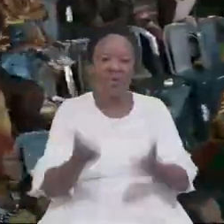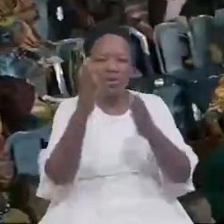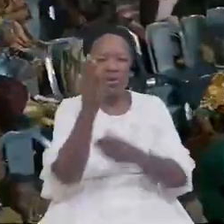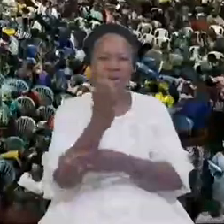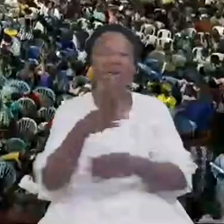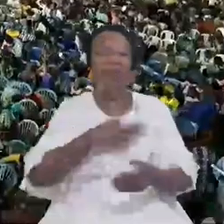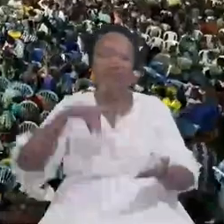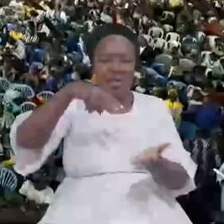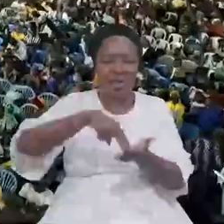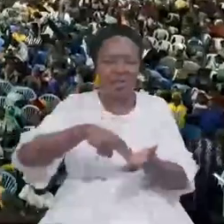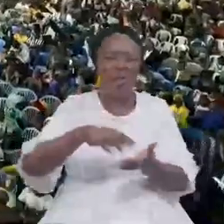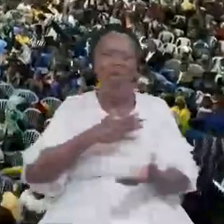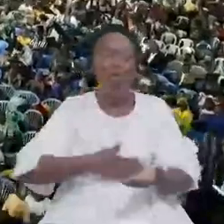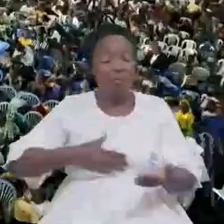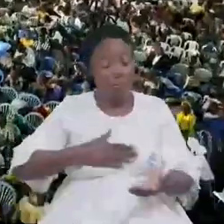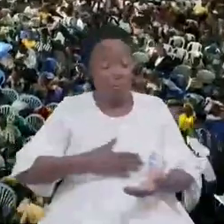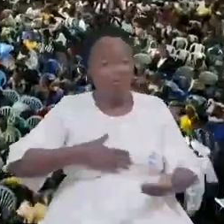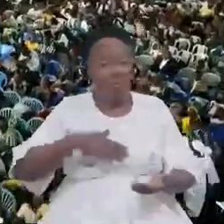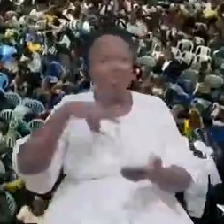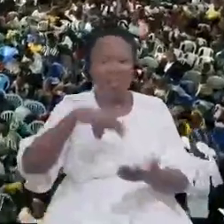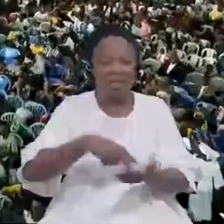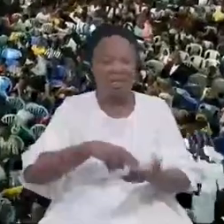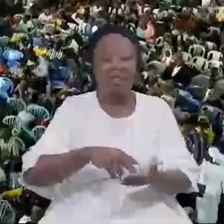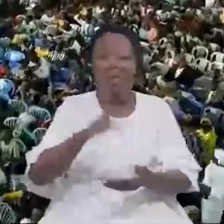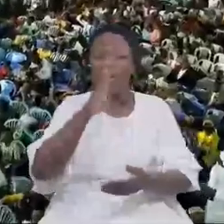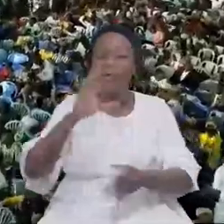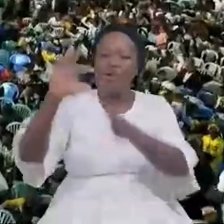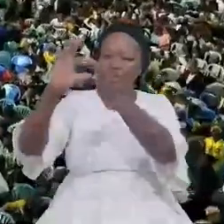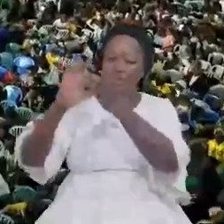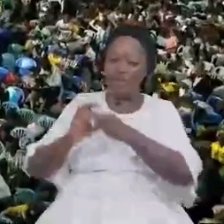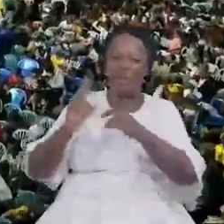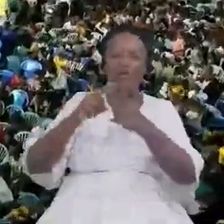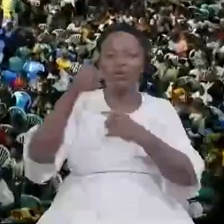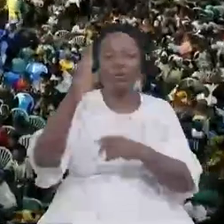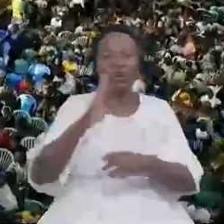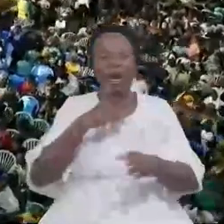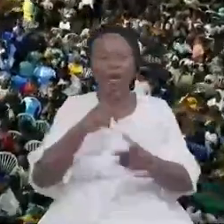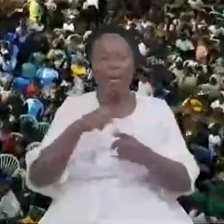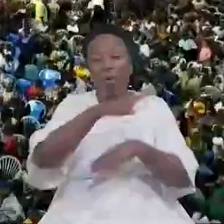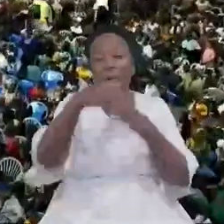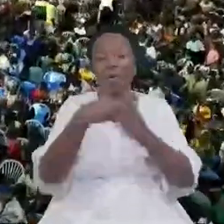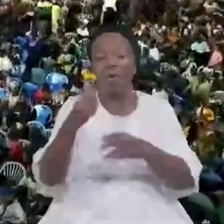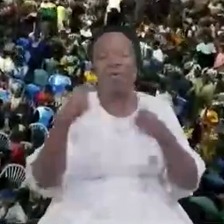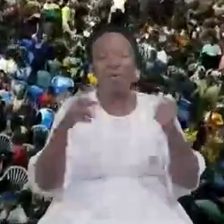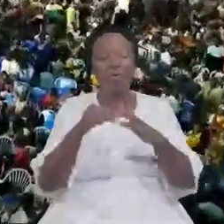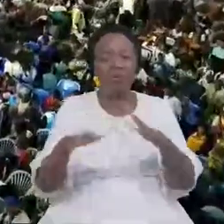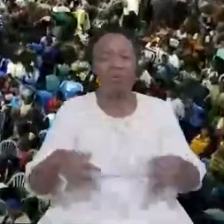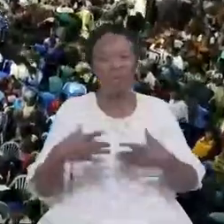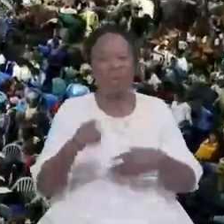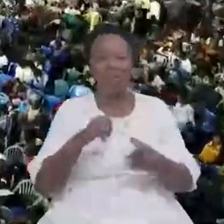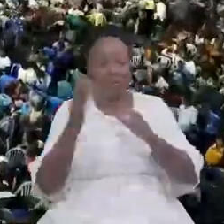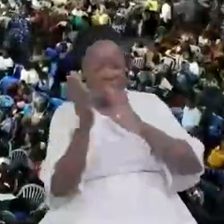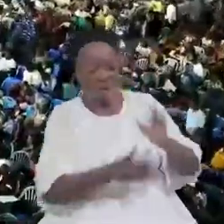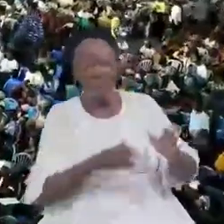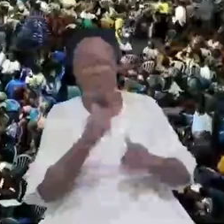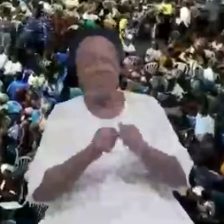plaît, soyez réconciliés avec Dieu. Et tous les péchés de votre vie, vous allez les abandonner,